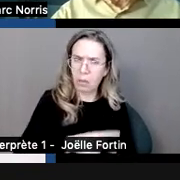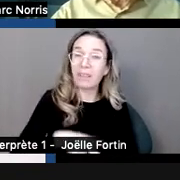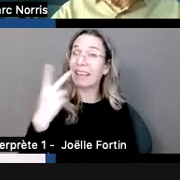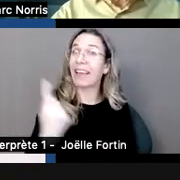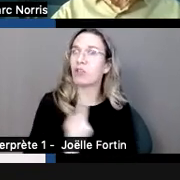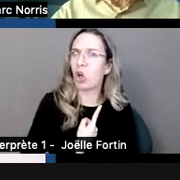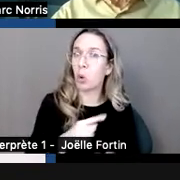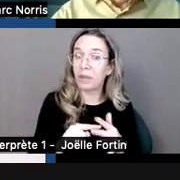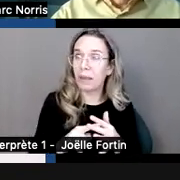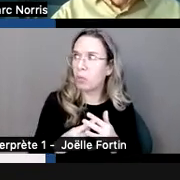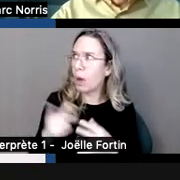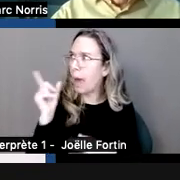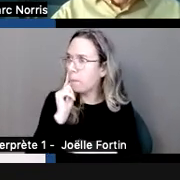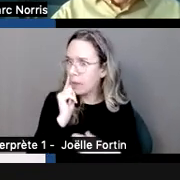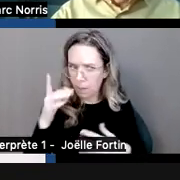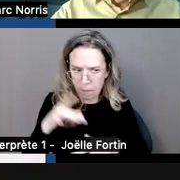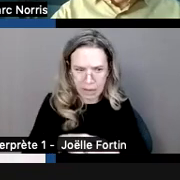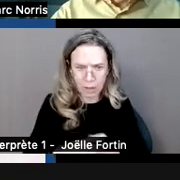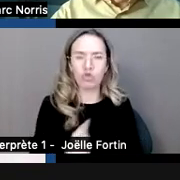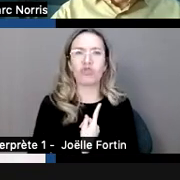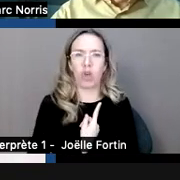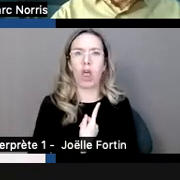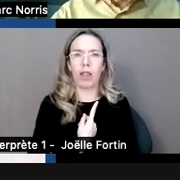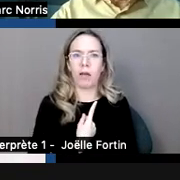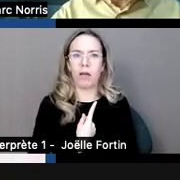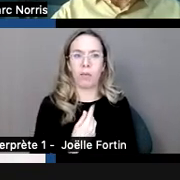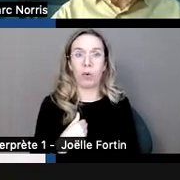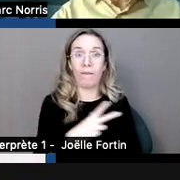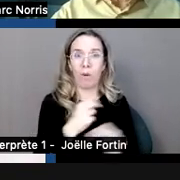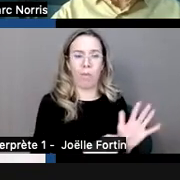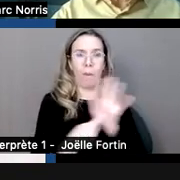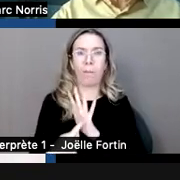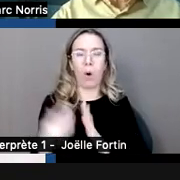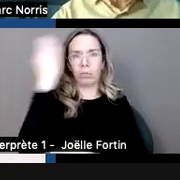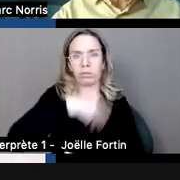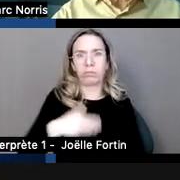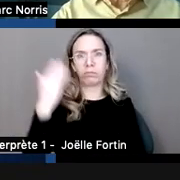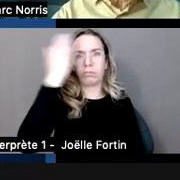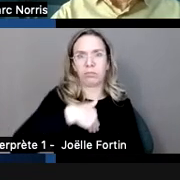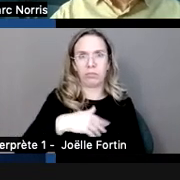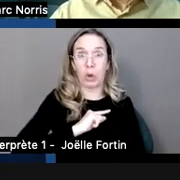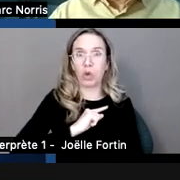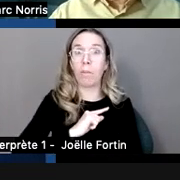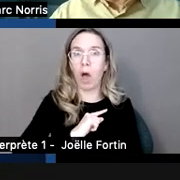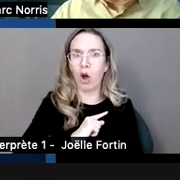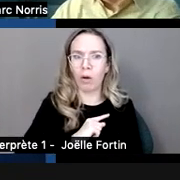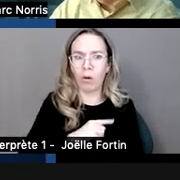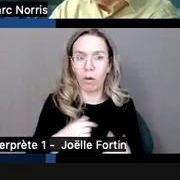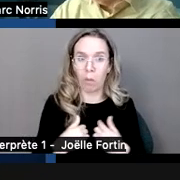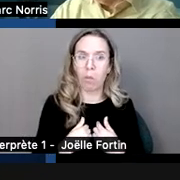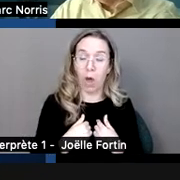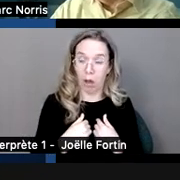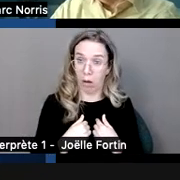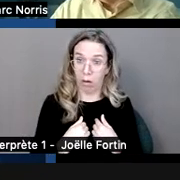seul au début de la maladie parce qu'on essaye de ne pas le montrer et on a peur que ce soit ça. Moi,